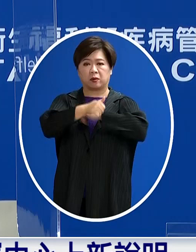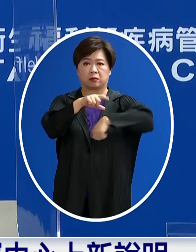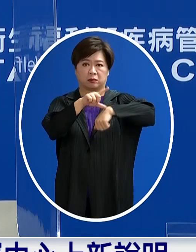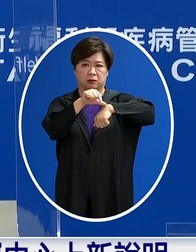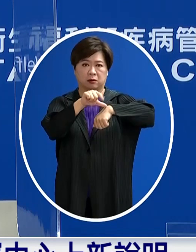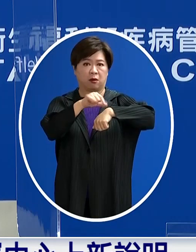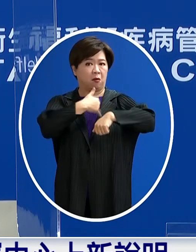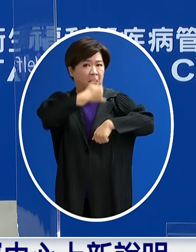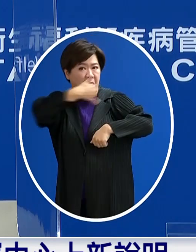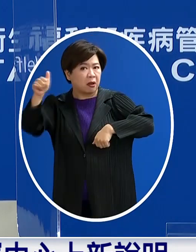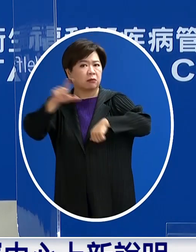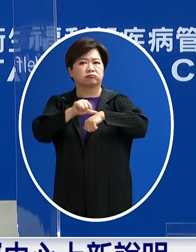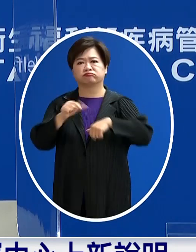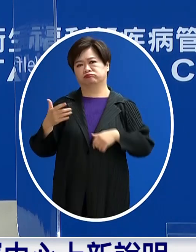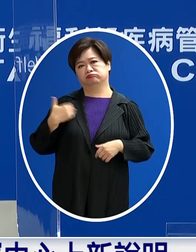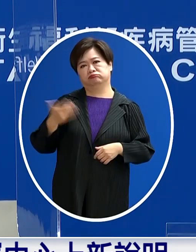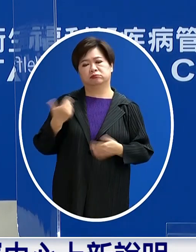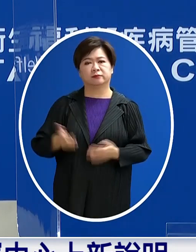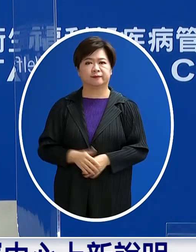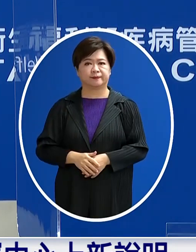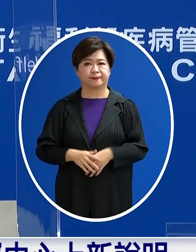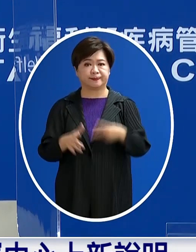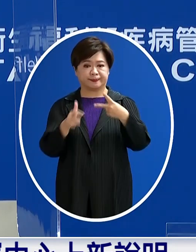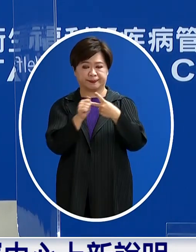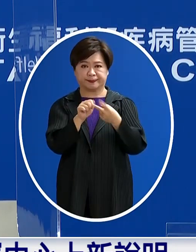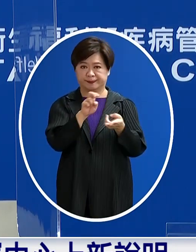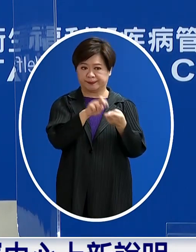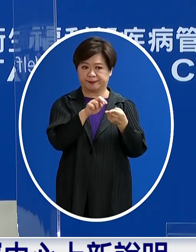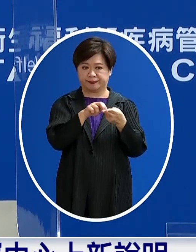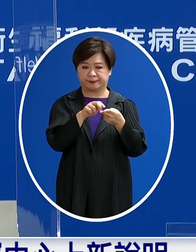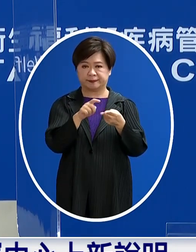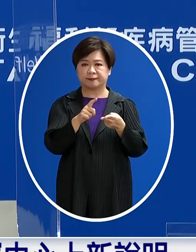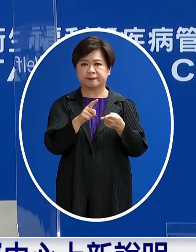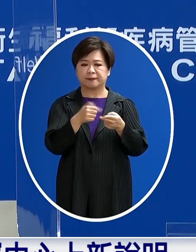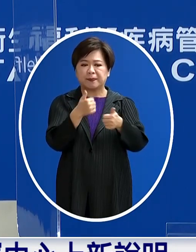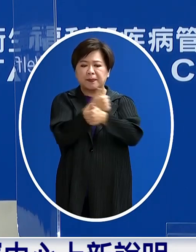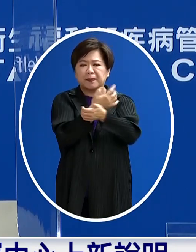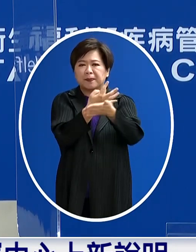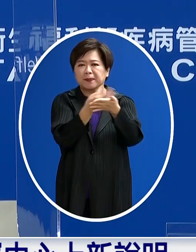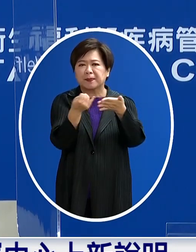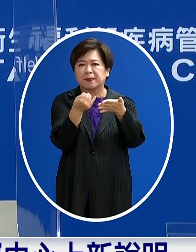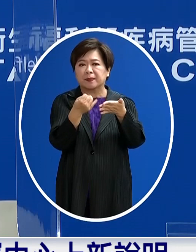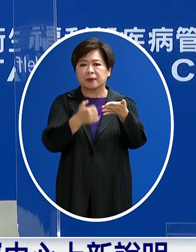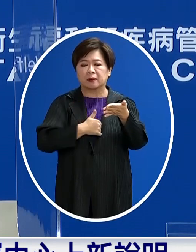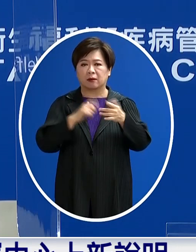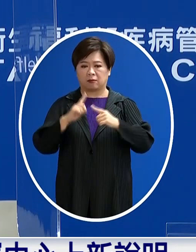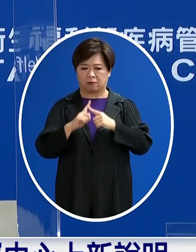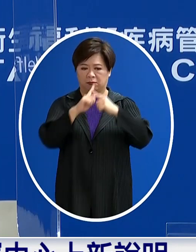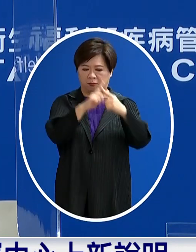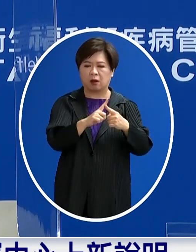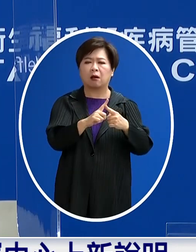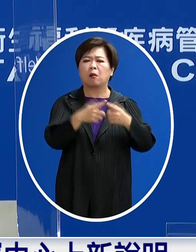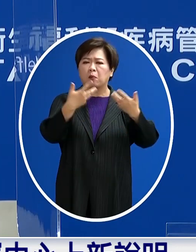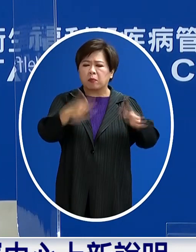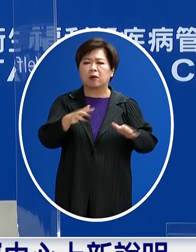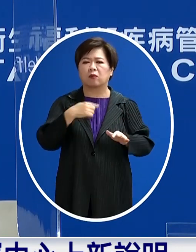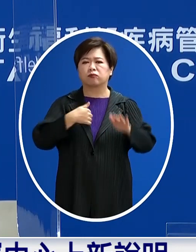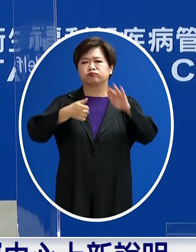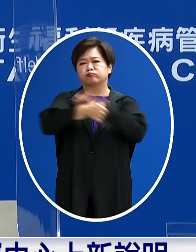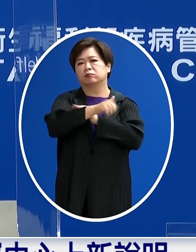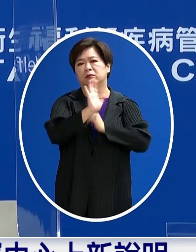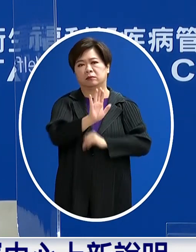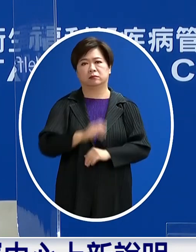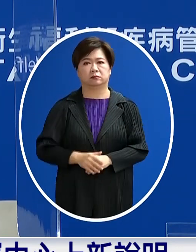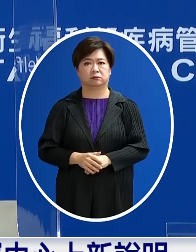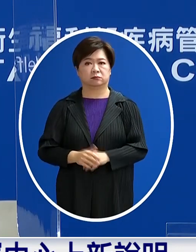第二个，它只有这个场所的代码，所以你知道它确实到过这个地方啊，所以这个是